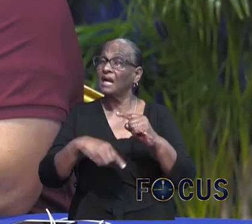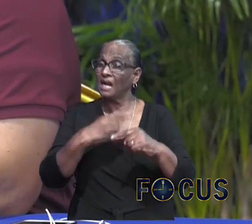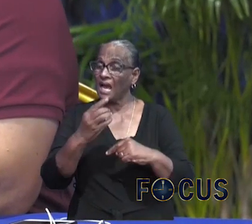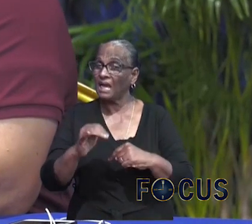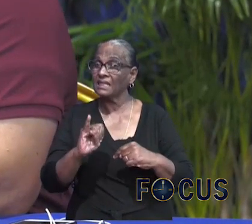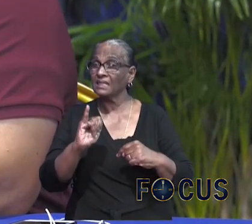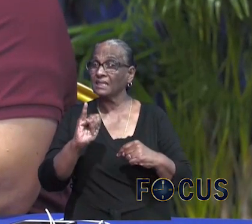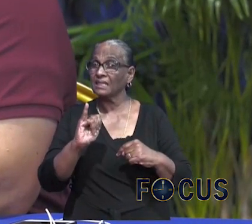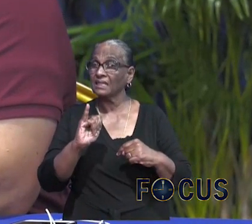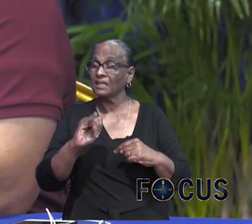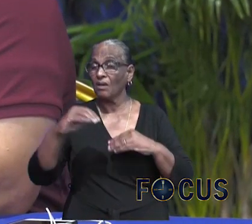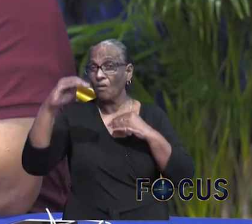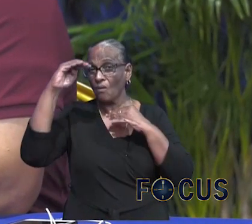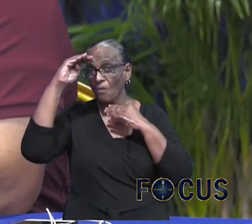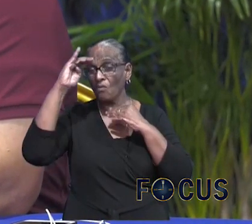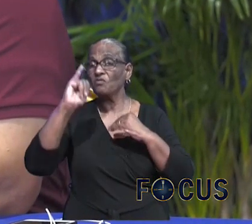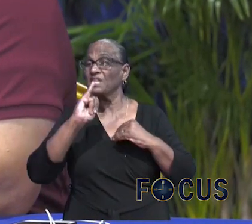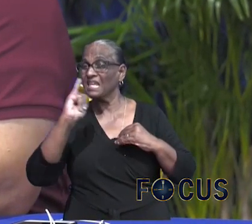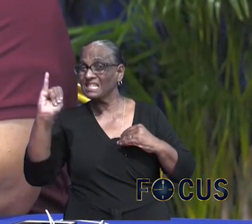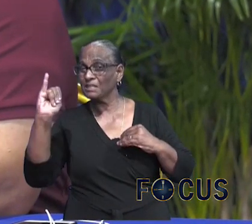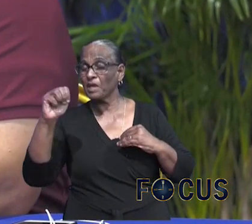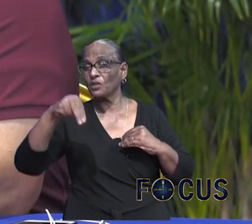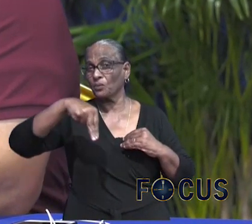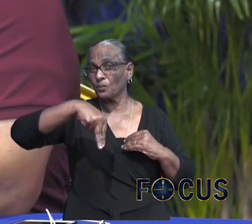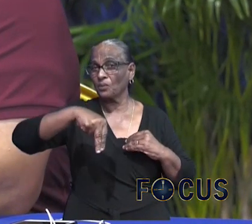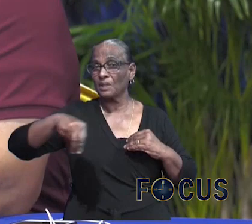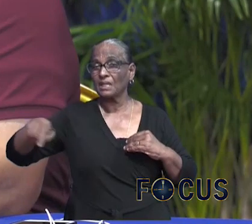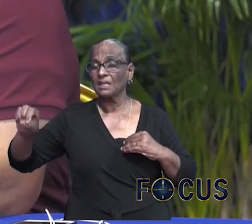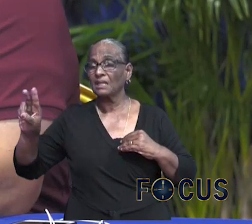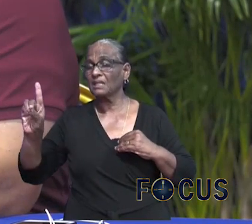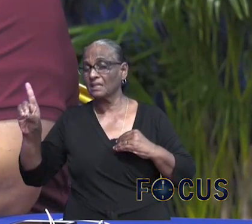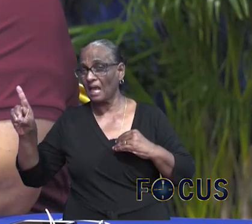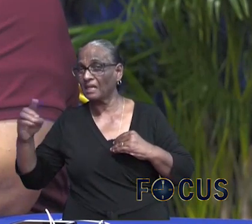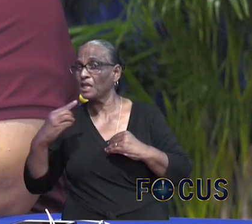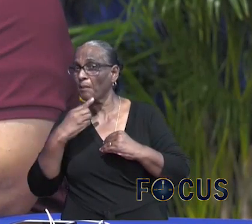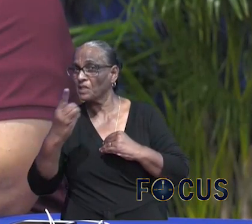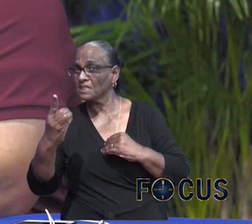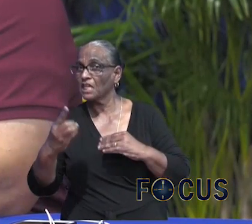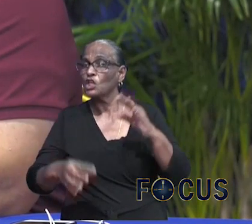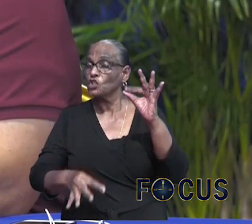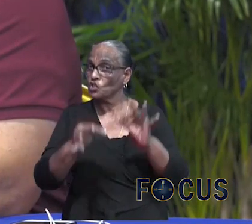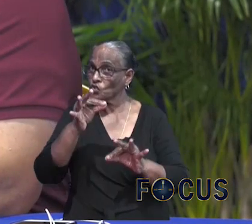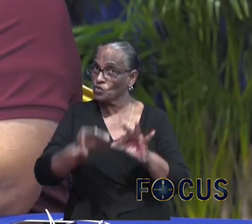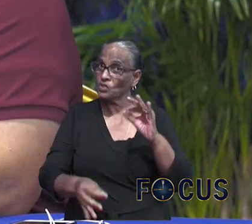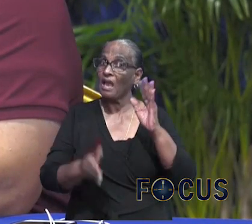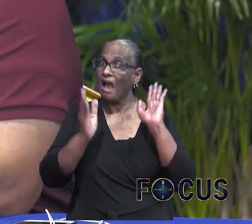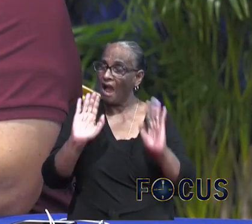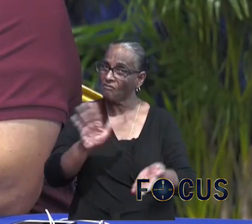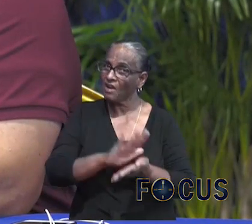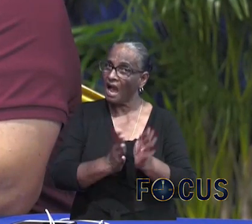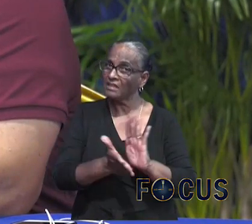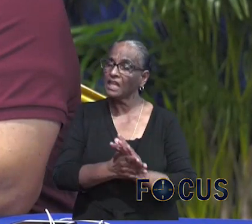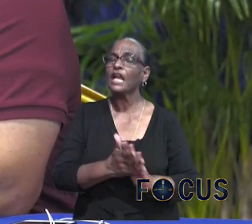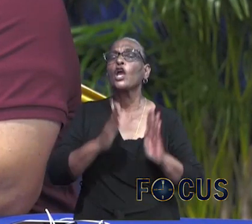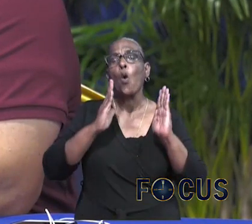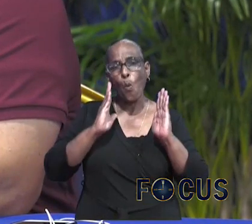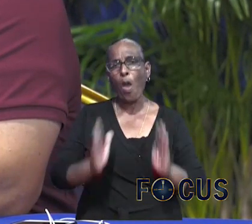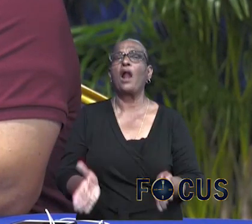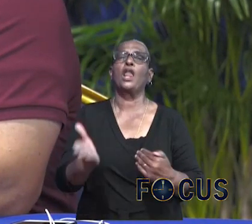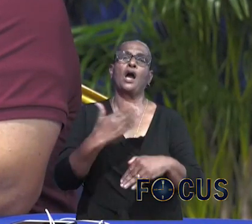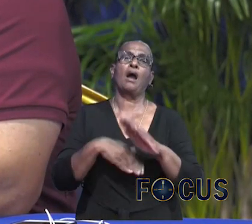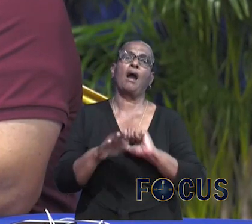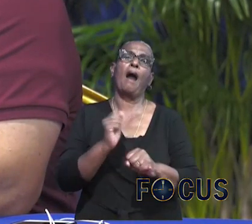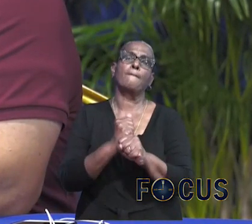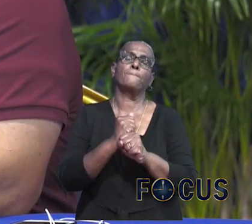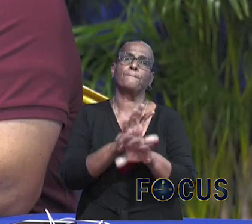hoofdinspecteur Naarden, dat natuurlijk de justitiële afhandeling wel gaat plaatsvinden. En dat is dus wat